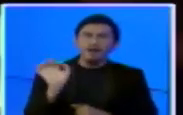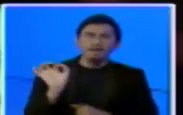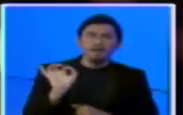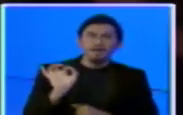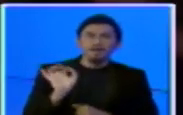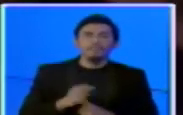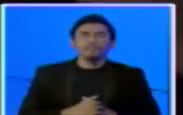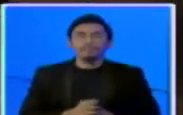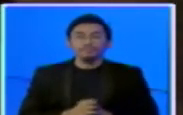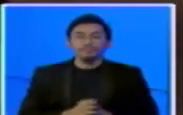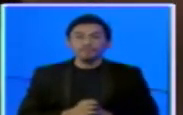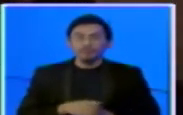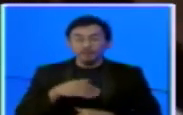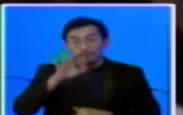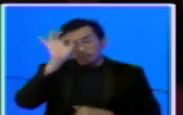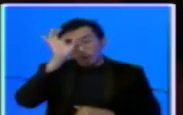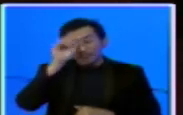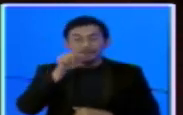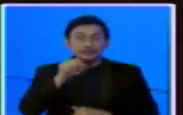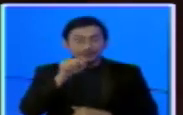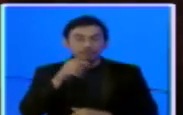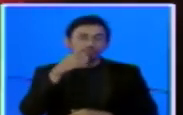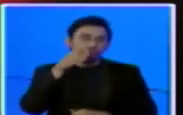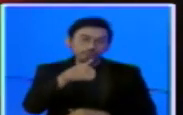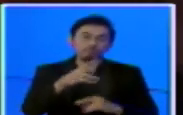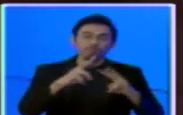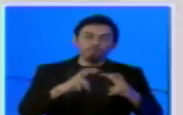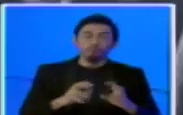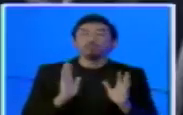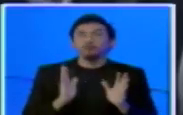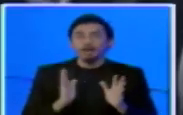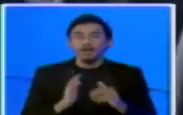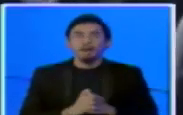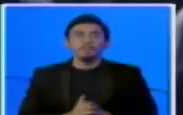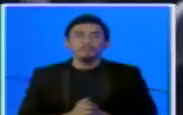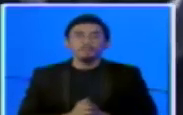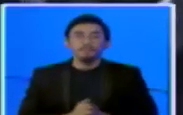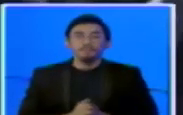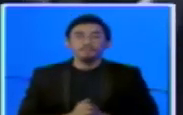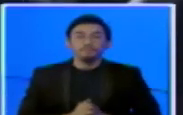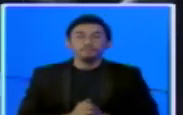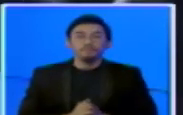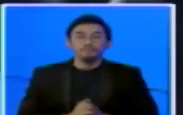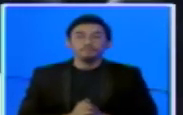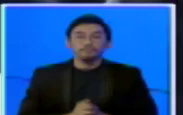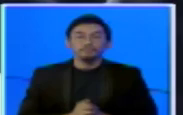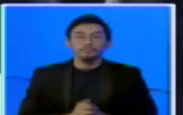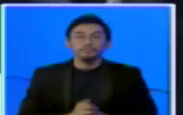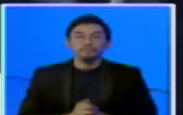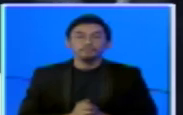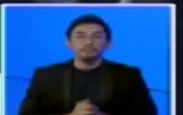Polisi telah melakukan olah TKP dan masih mendalami motif kasus ini. Dari anaknya kami